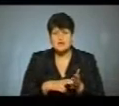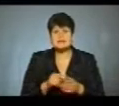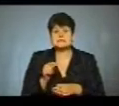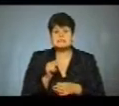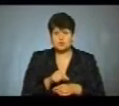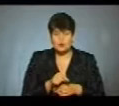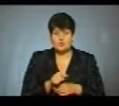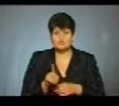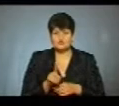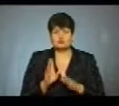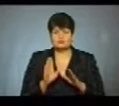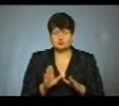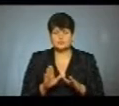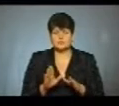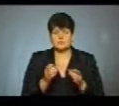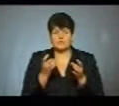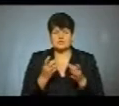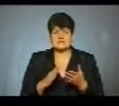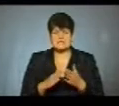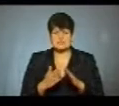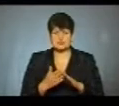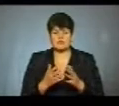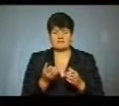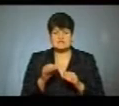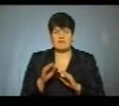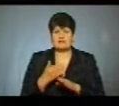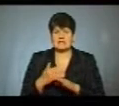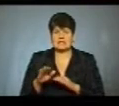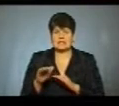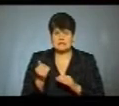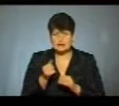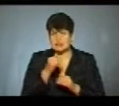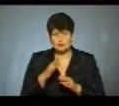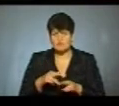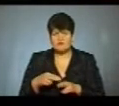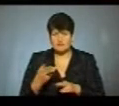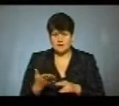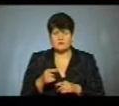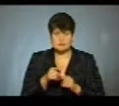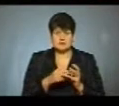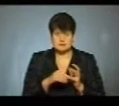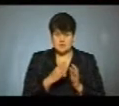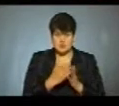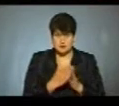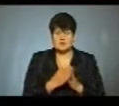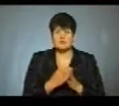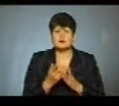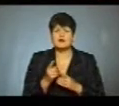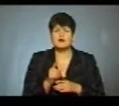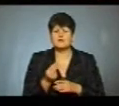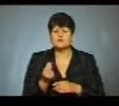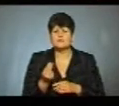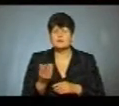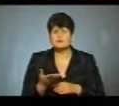що буде проста ситуація. Взяв кредит, не можеш його віддати, але в тебе є земля. А яка там нормативна